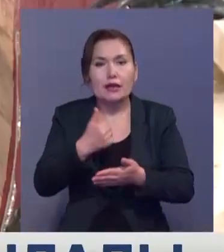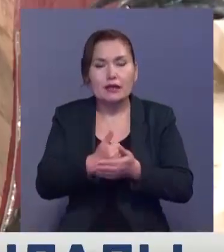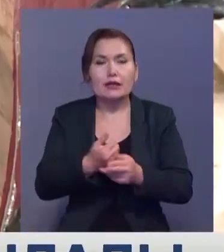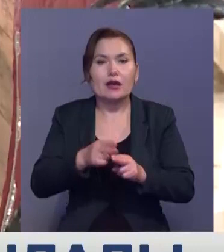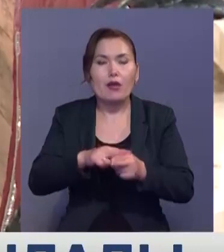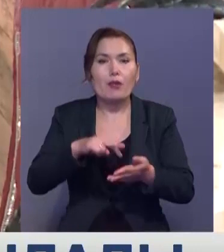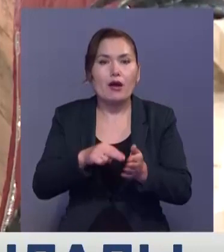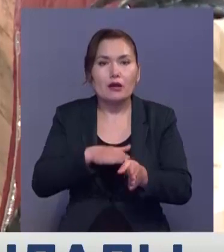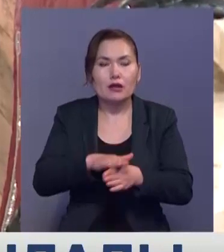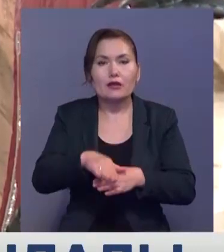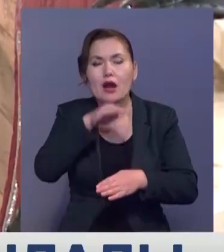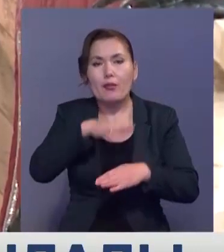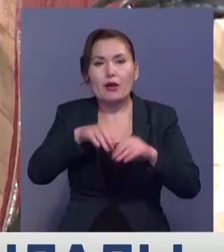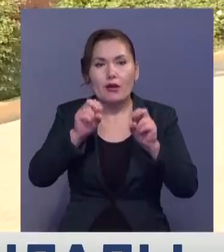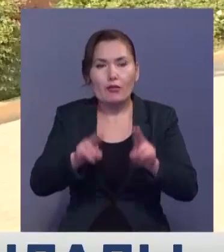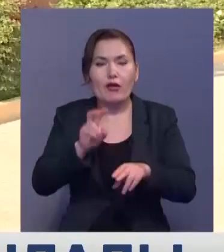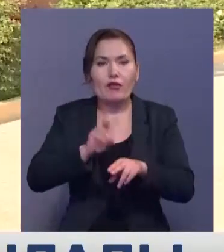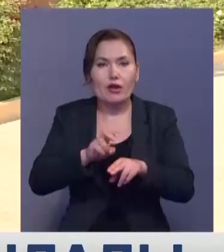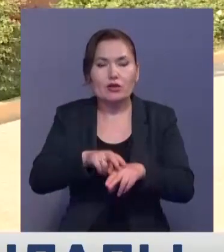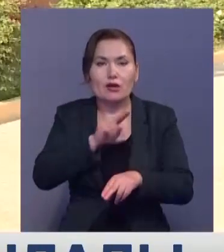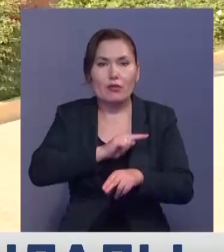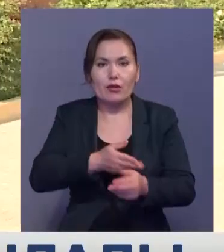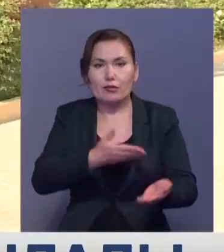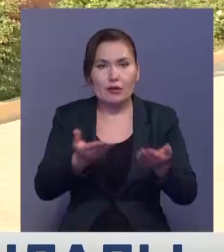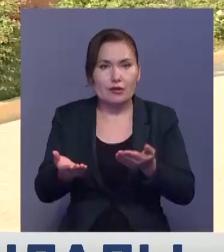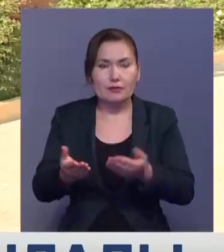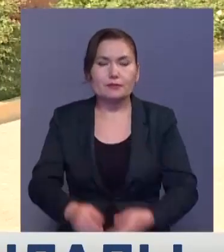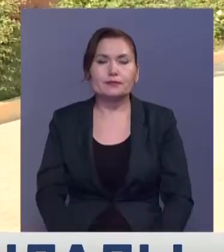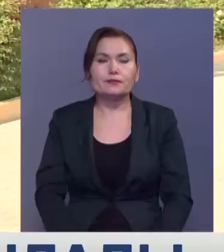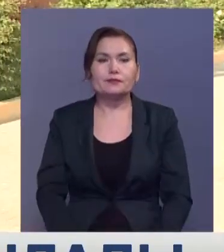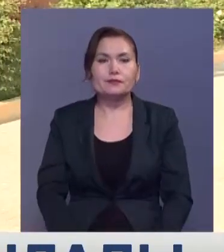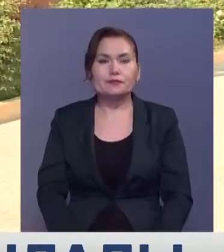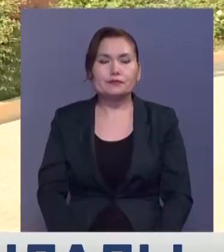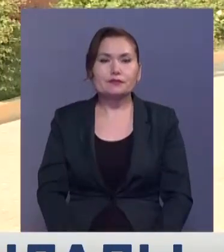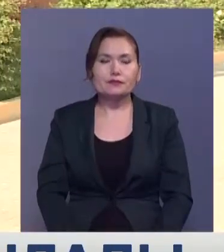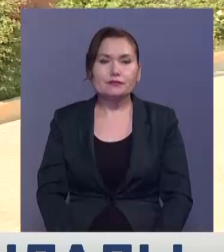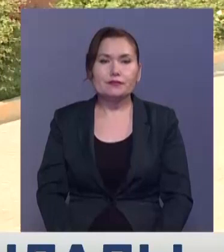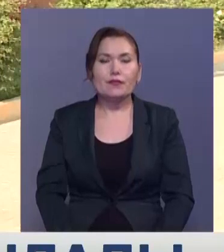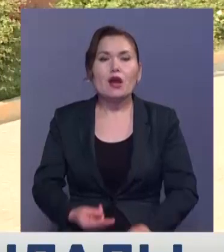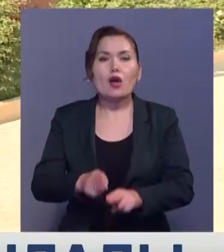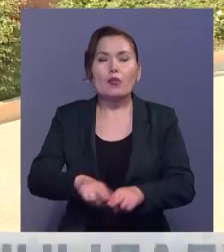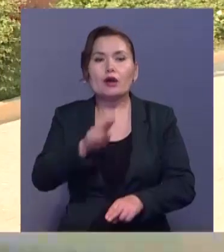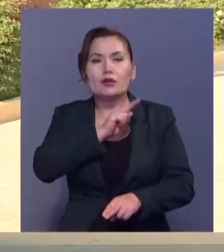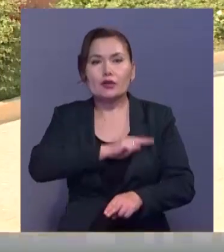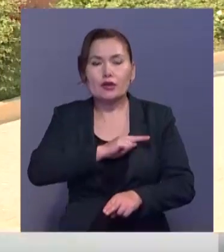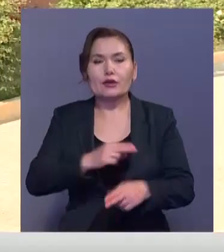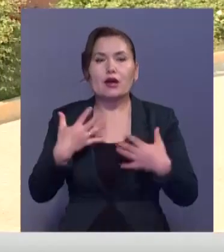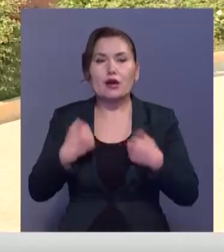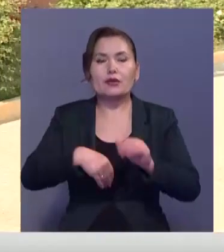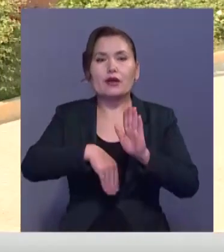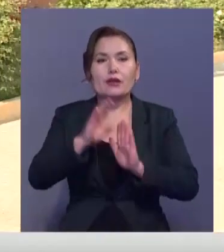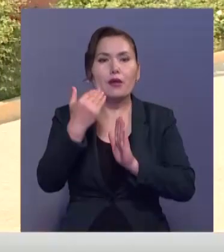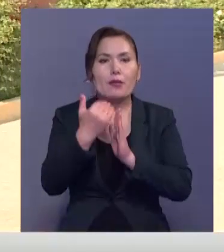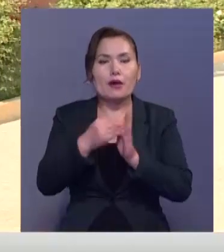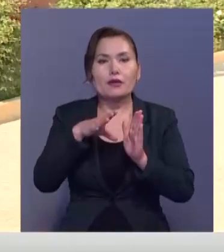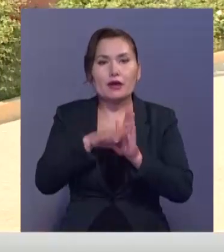білікті мамандардың қатарын толықтыру болып тұр. Это новое движение, новая реабилитационная программа. Бұл жұмыс оңалтуға арналған бағдарлама